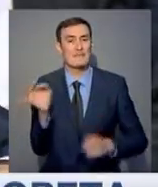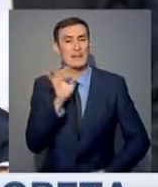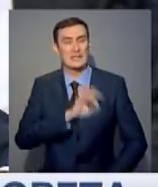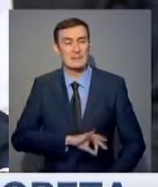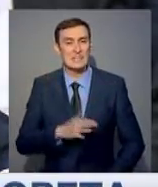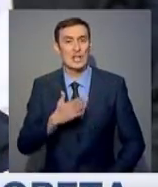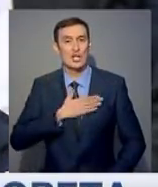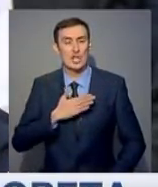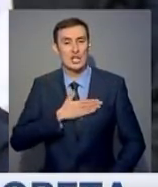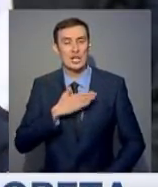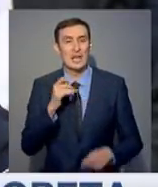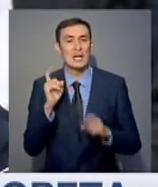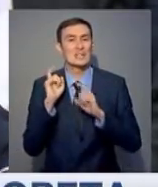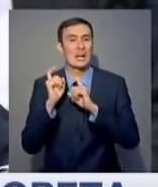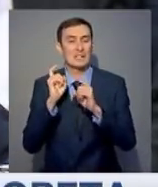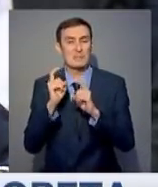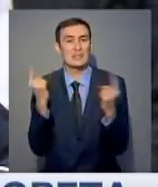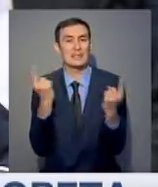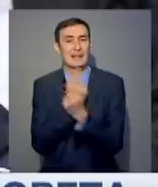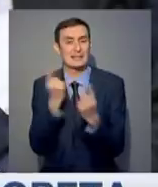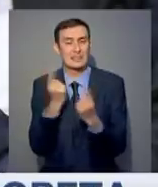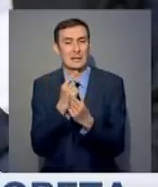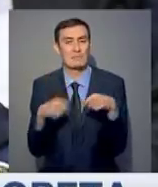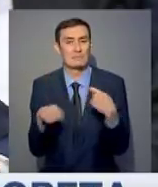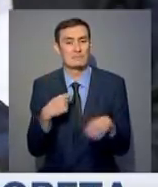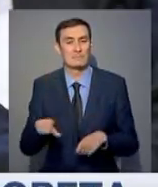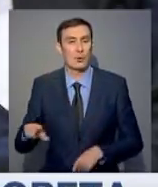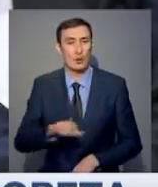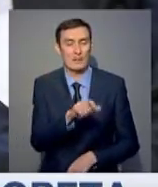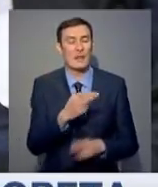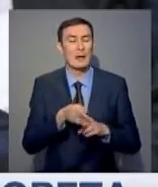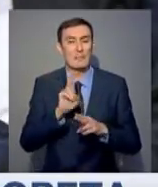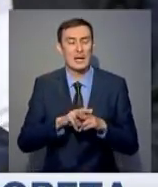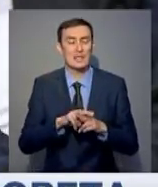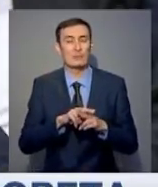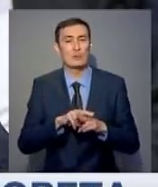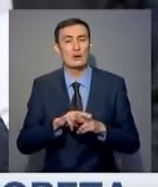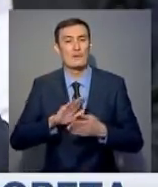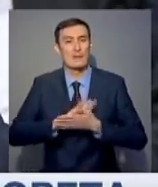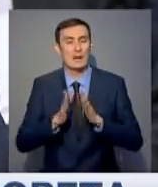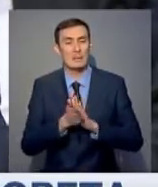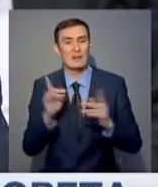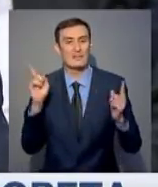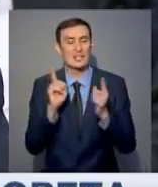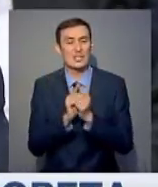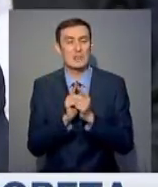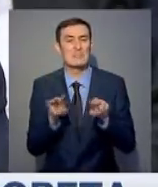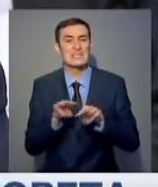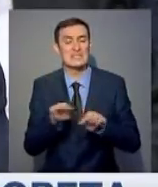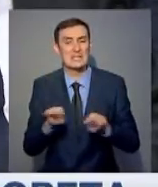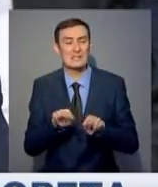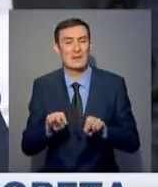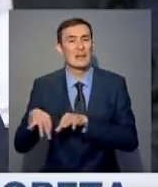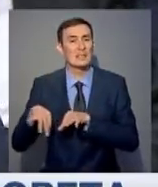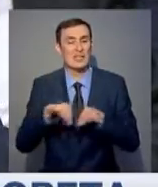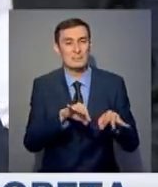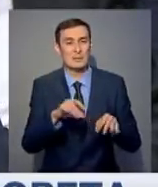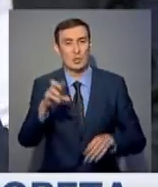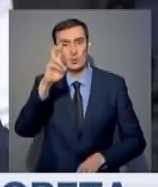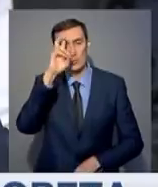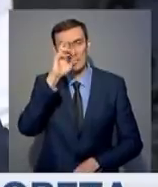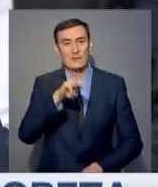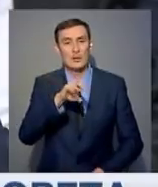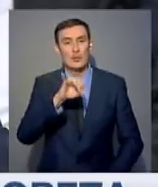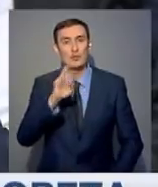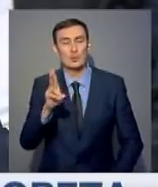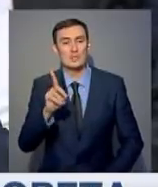наших транспорт на транзитных проектов поэтому в рамках встречи министров транспорта и морских администраций государств